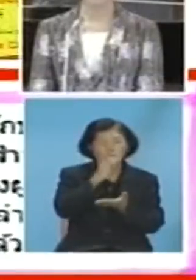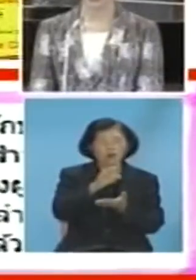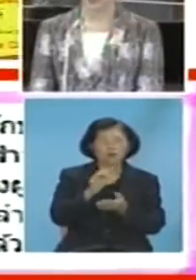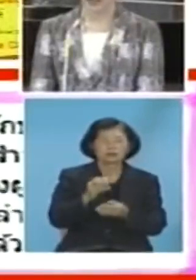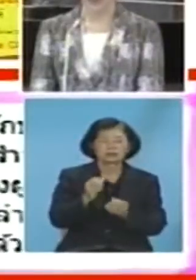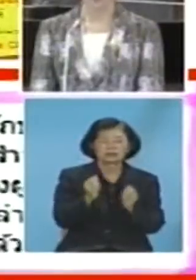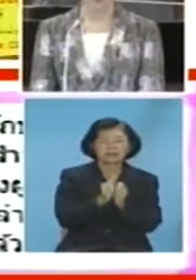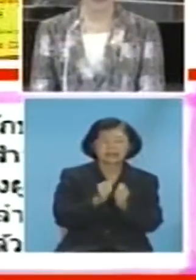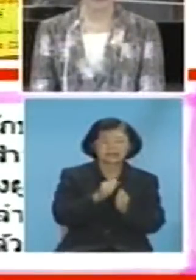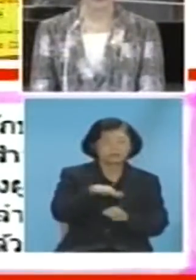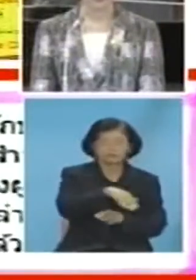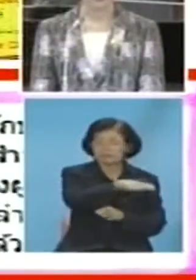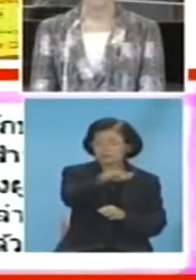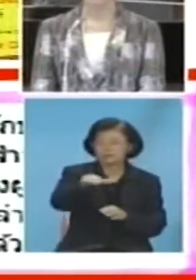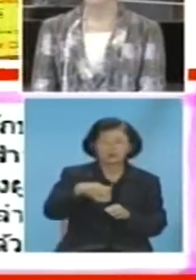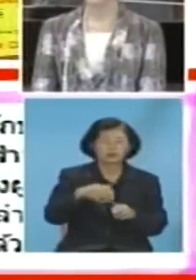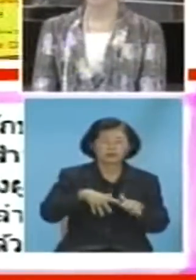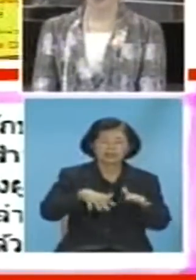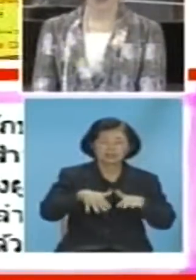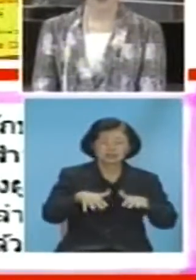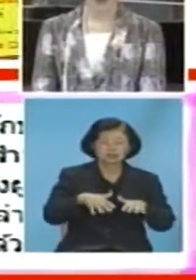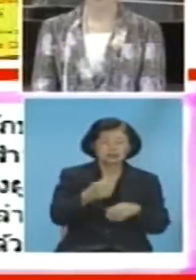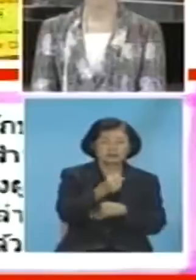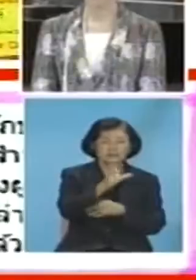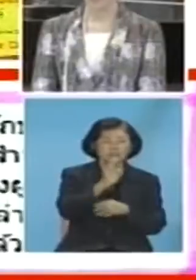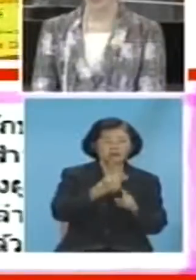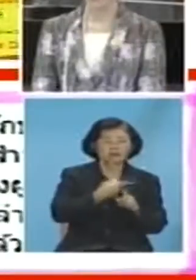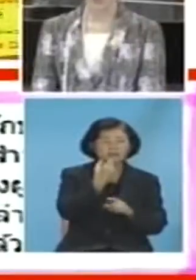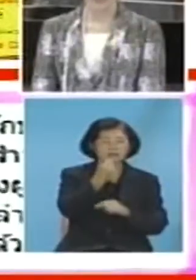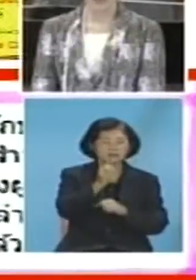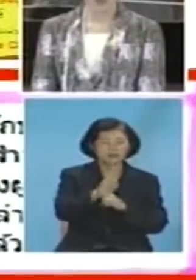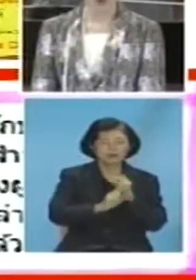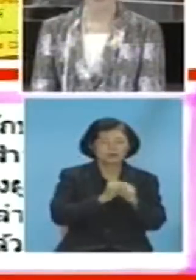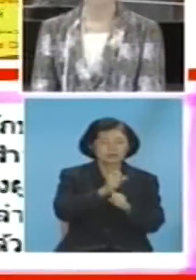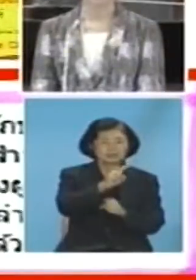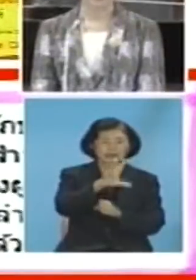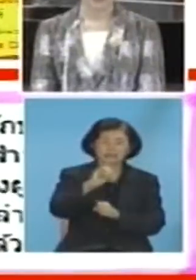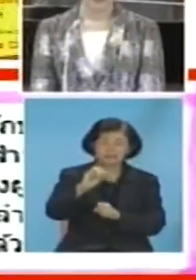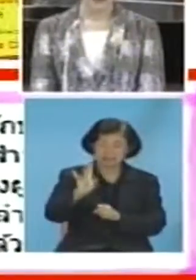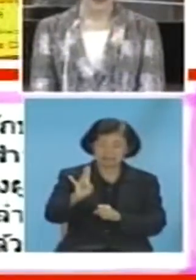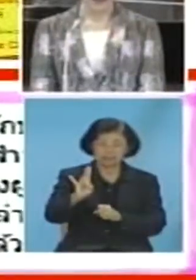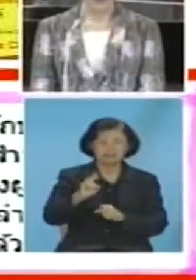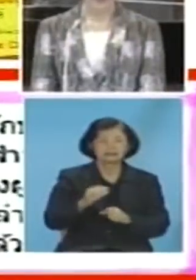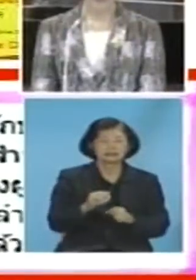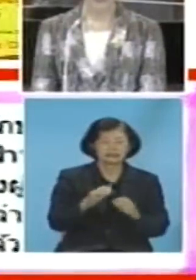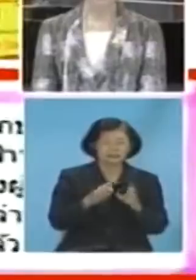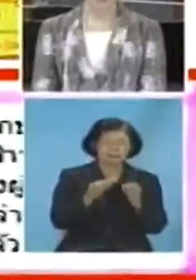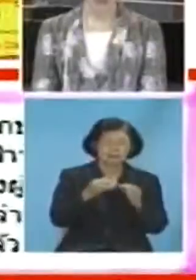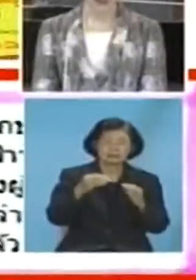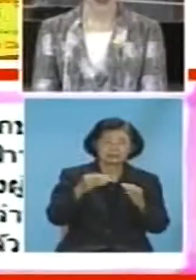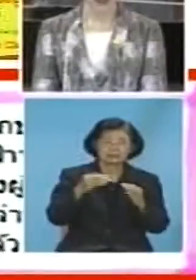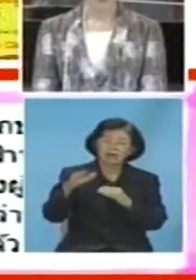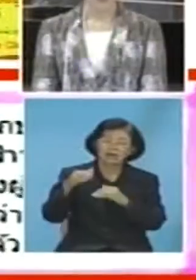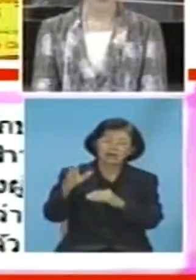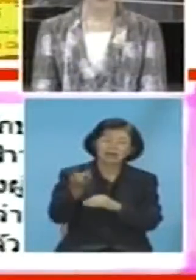งต่อสาธารณะทั่วไปเมื่อวันที่16ธันวาคม2557ว่าคดีระบายข้าว